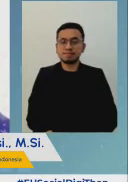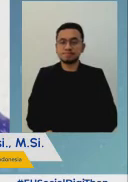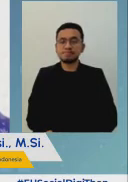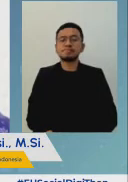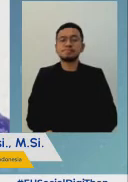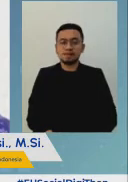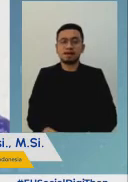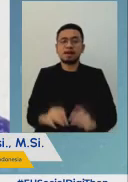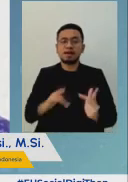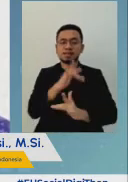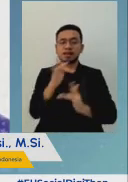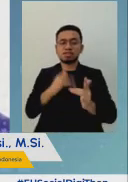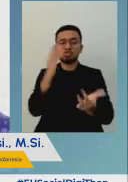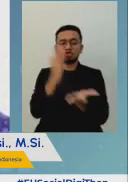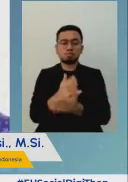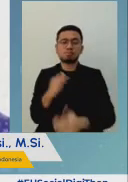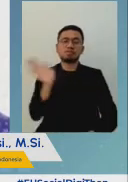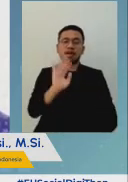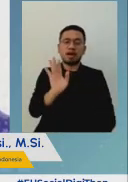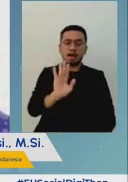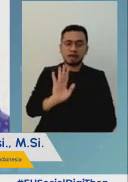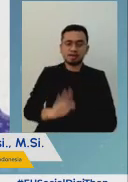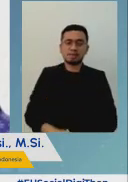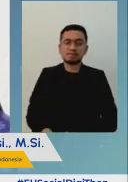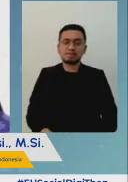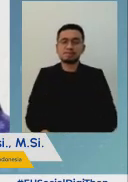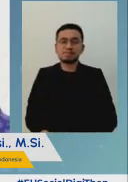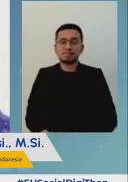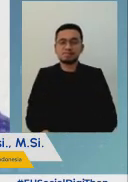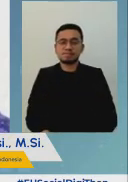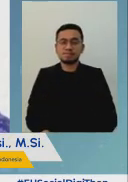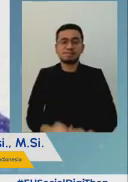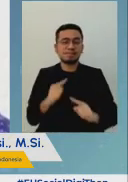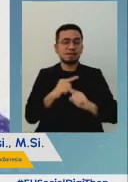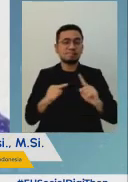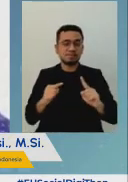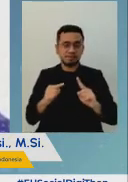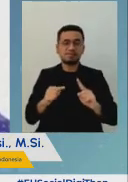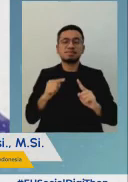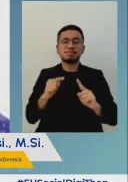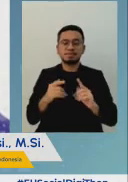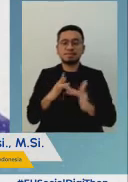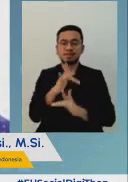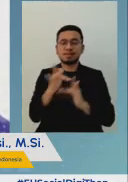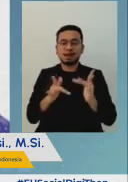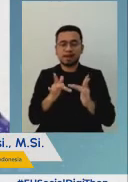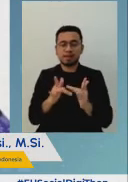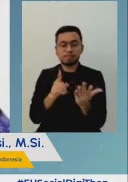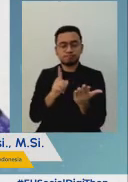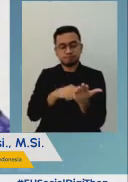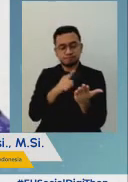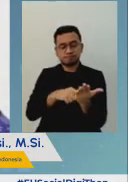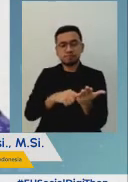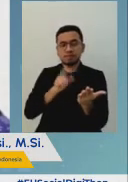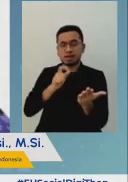internet, namun pastikan kita berselancar di dunia maya secara lebih cerdas